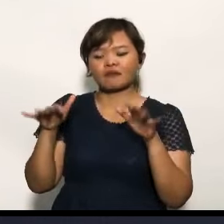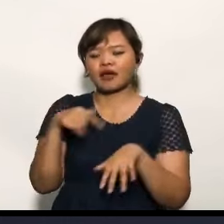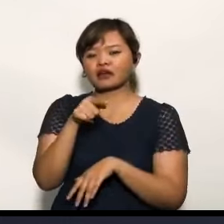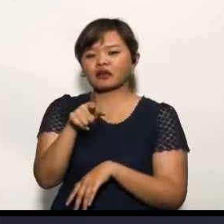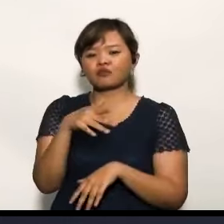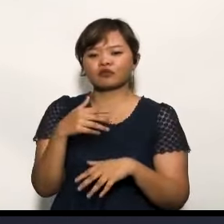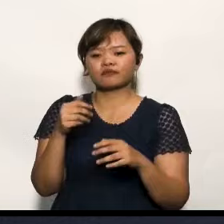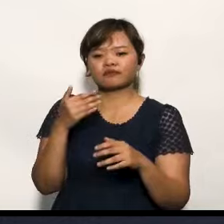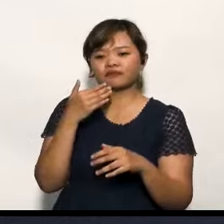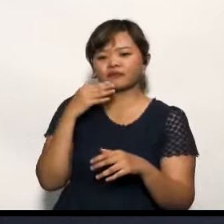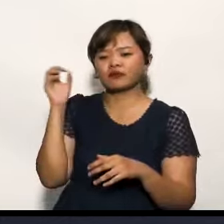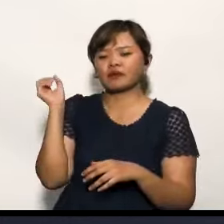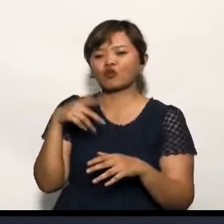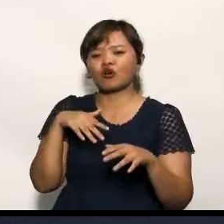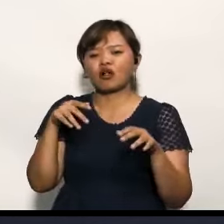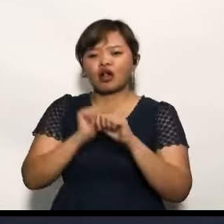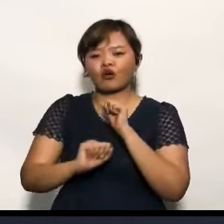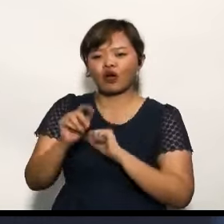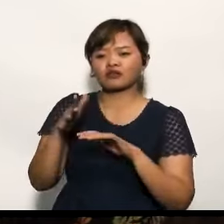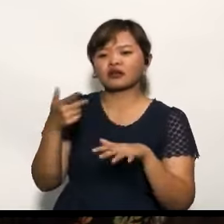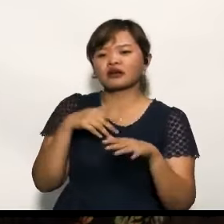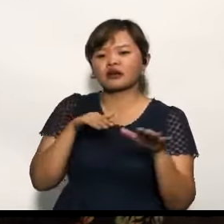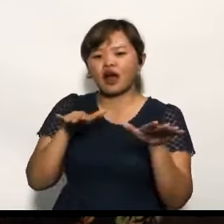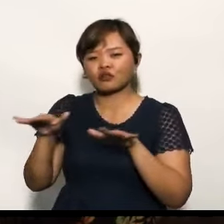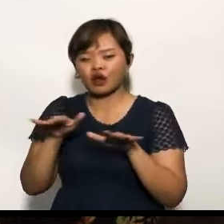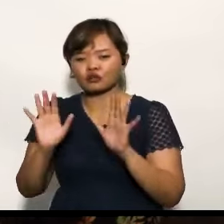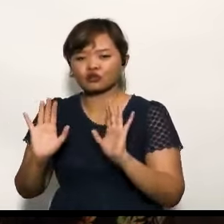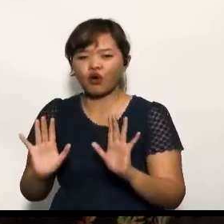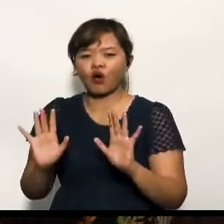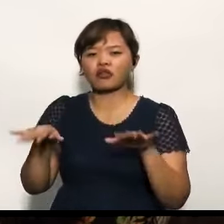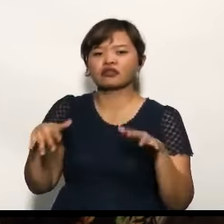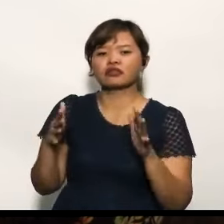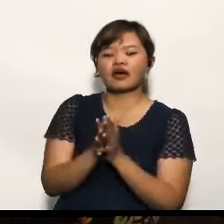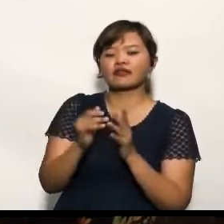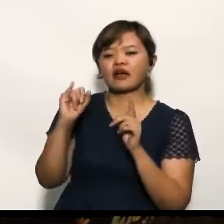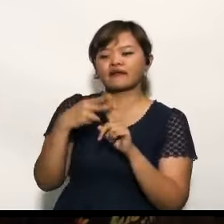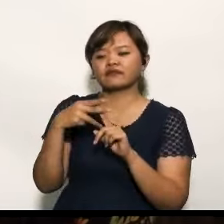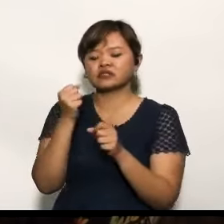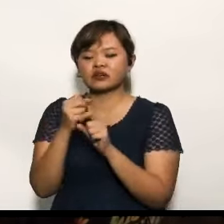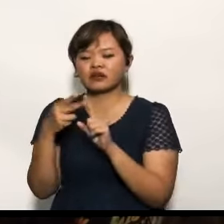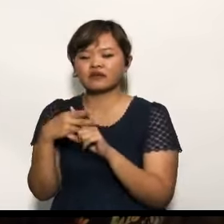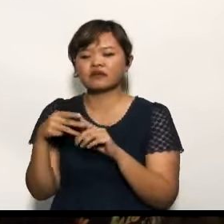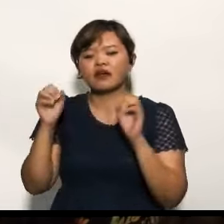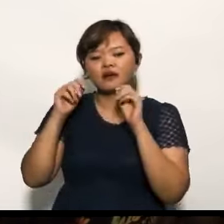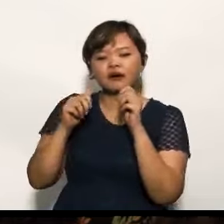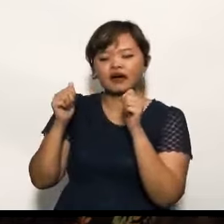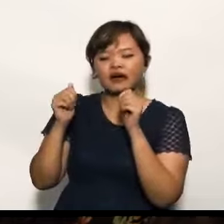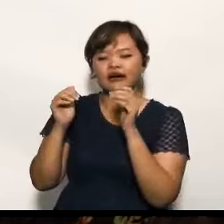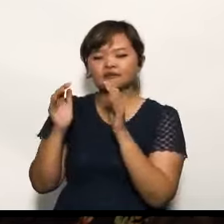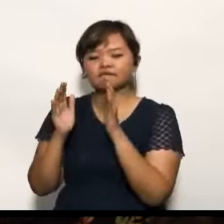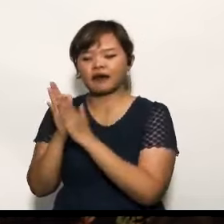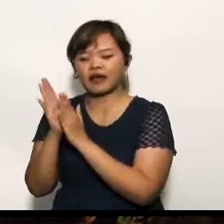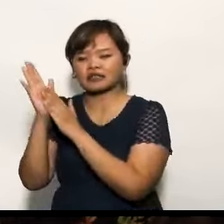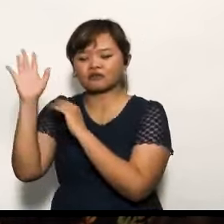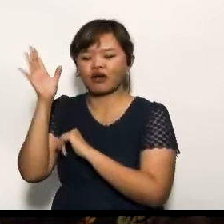What you do is not just setting-setting. And I just praise what you do